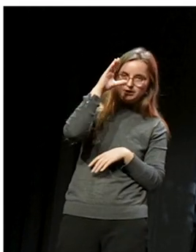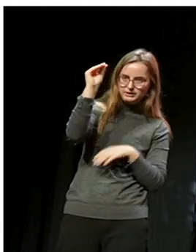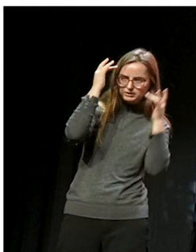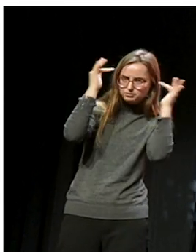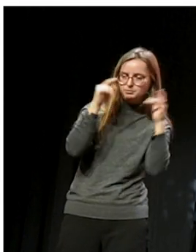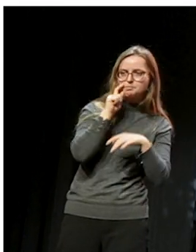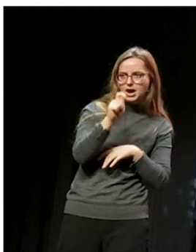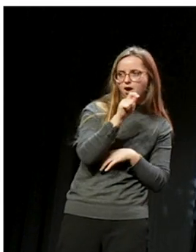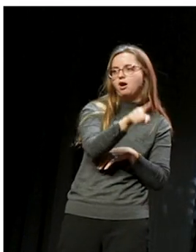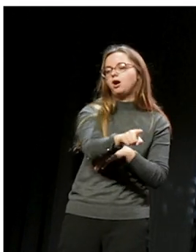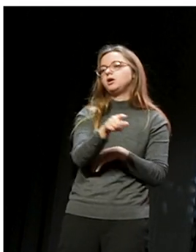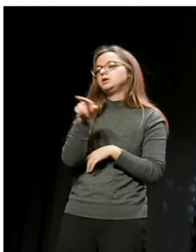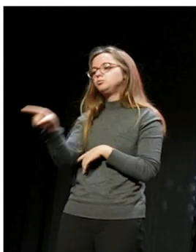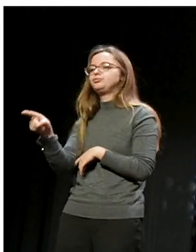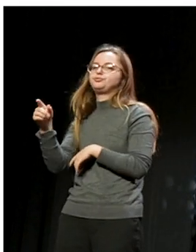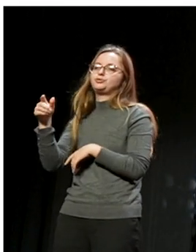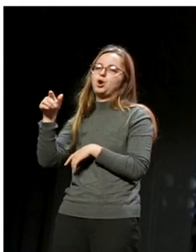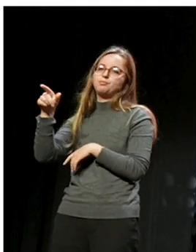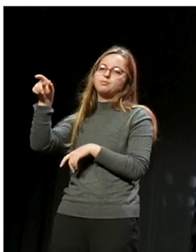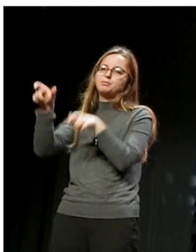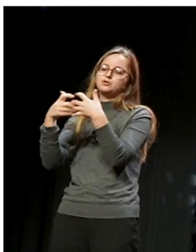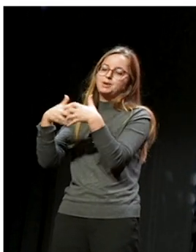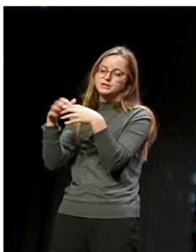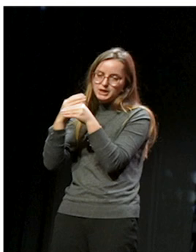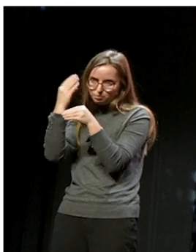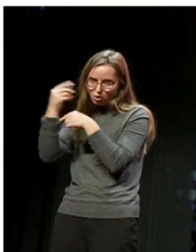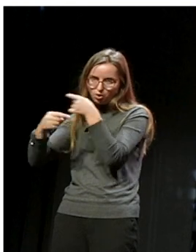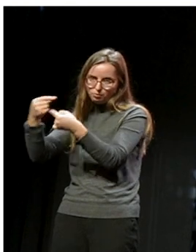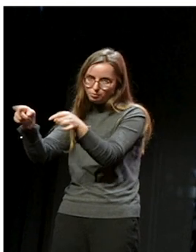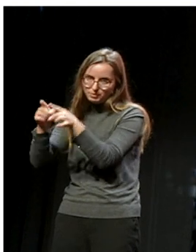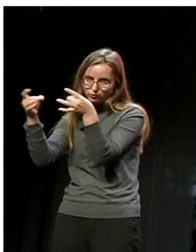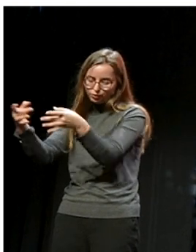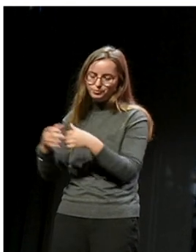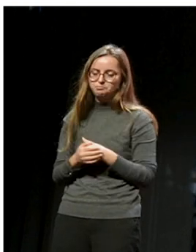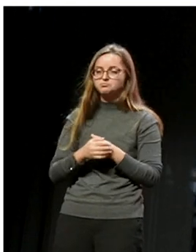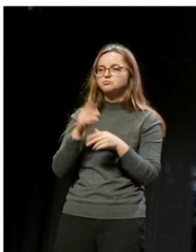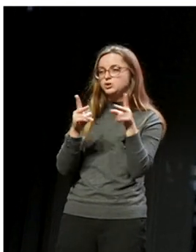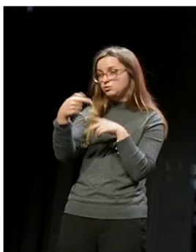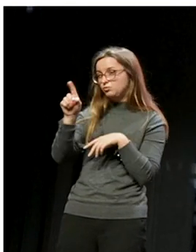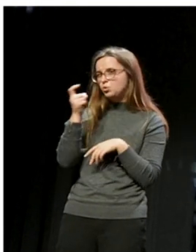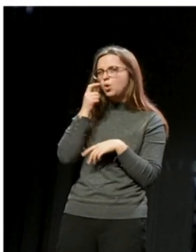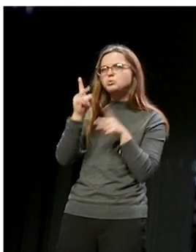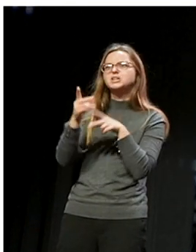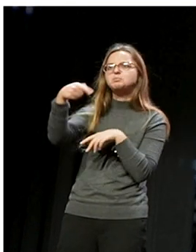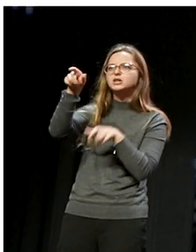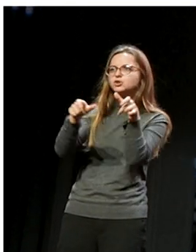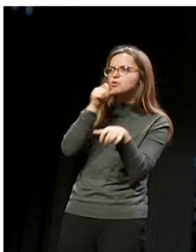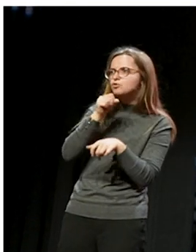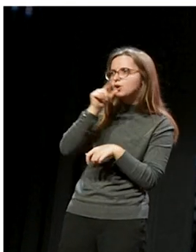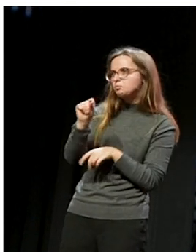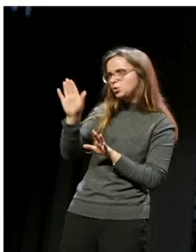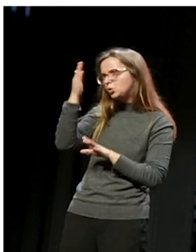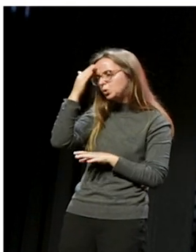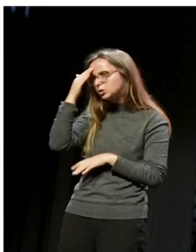ce qu'on utilise actuellement. Donc, juste rapidement, les systèmes experts, ce sont des systèmes, je sais pas si vous vous rappelez, pour les plus âgés d'entre nous, les systèmes qui ont